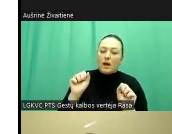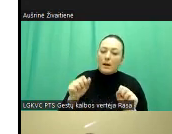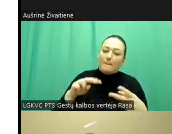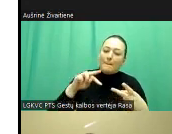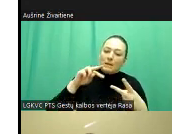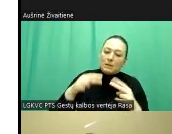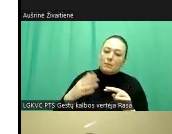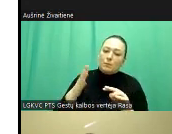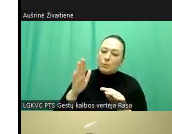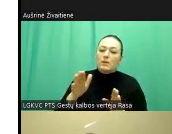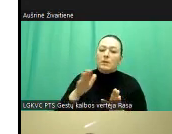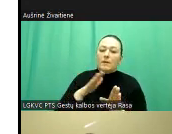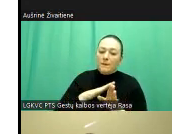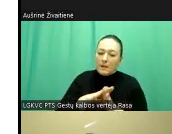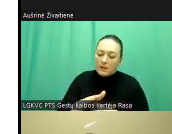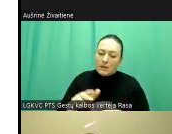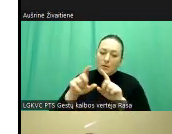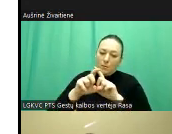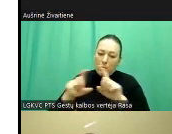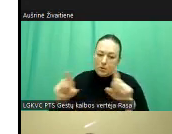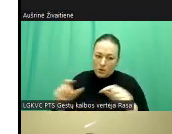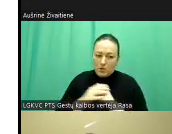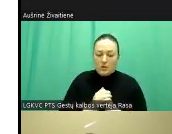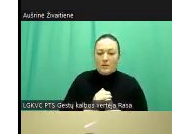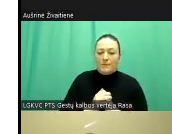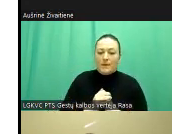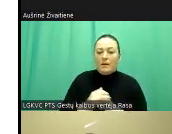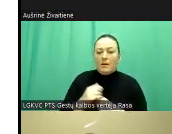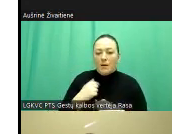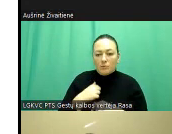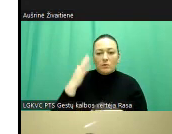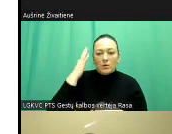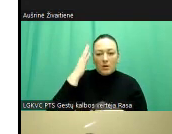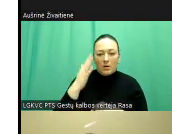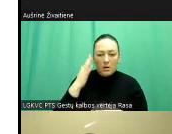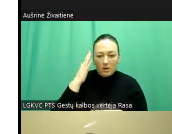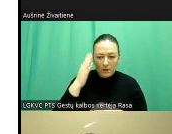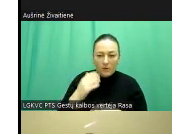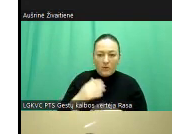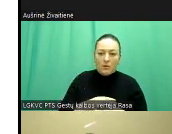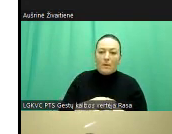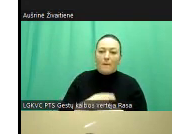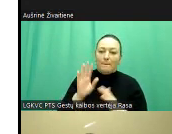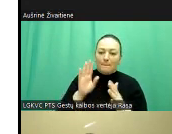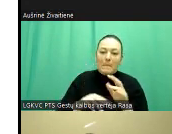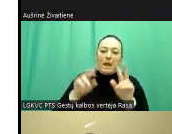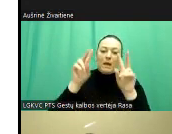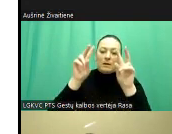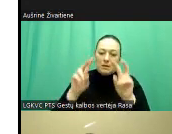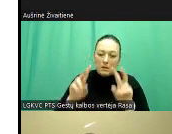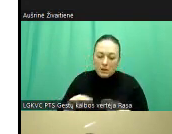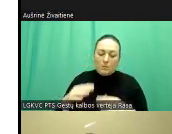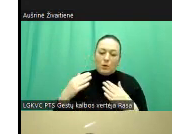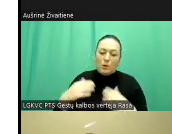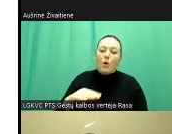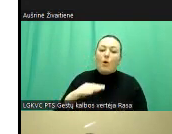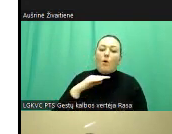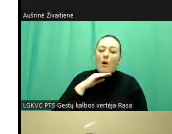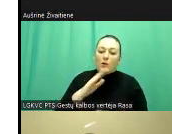bus įgyvendinta mokyklose lygmeniu. Aš manau, kad ir be tyrimo aišku, kad tai